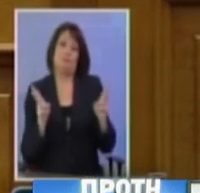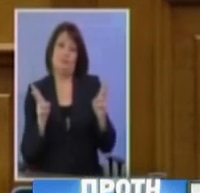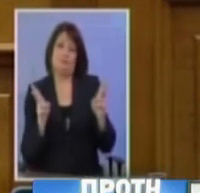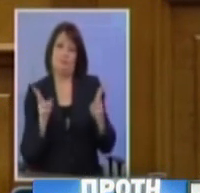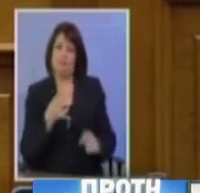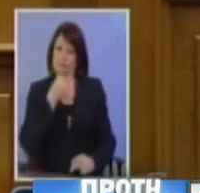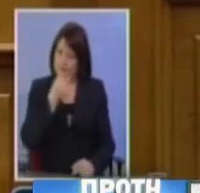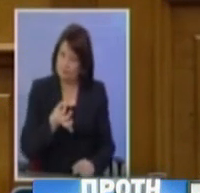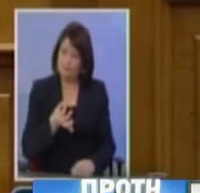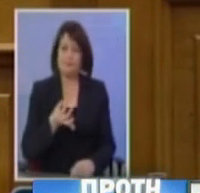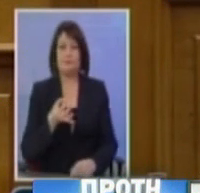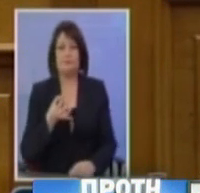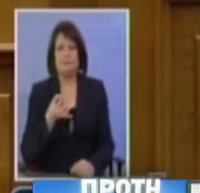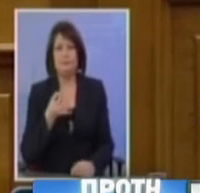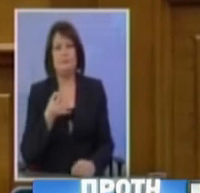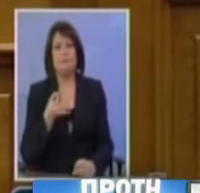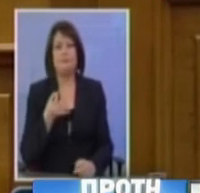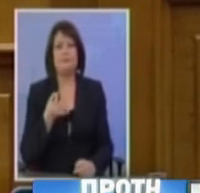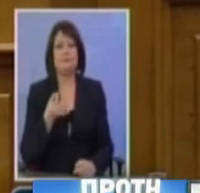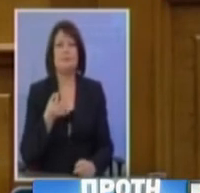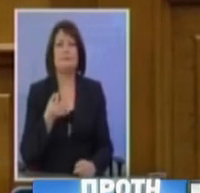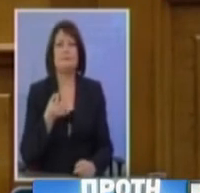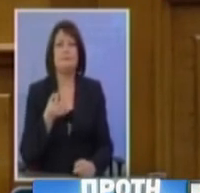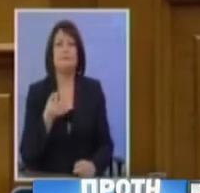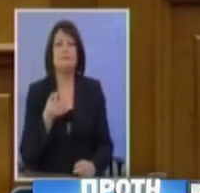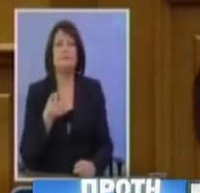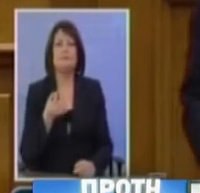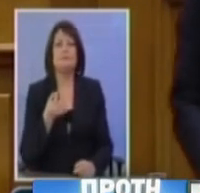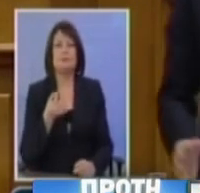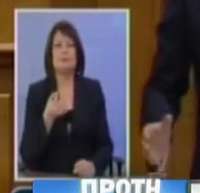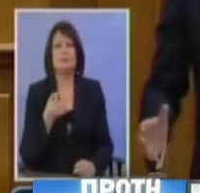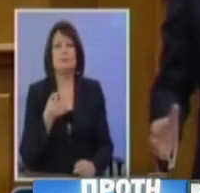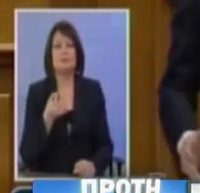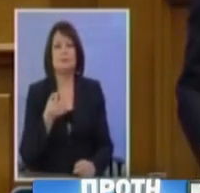το οποίο νομίζω έχει μια σημασία. Στην